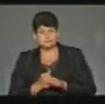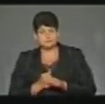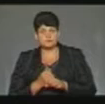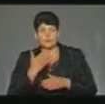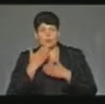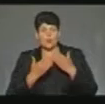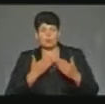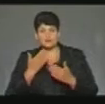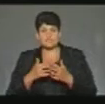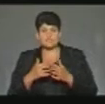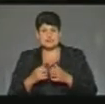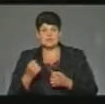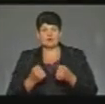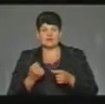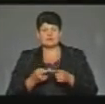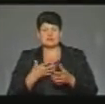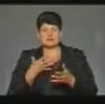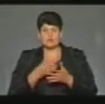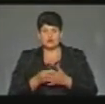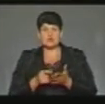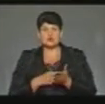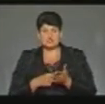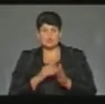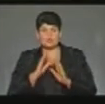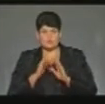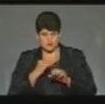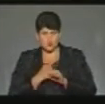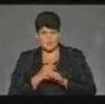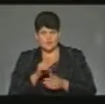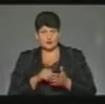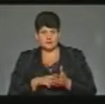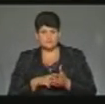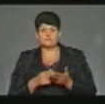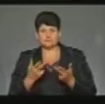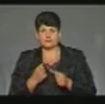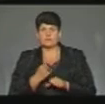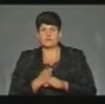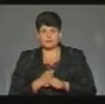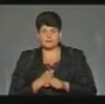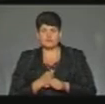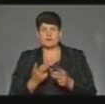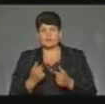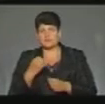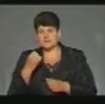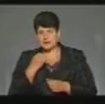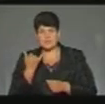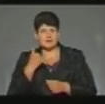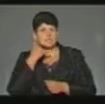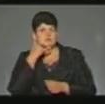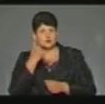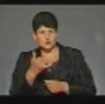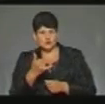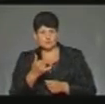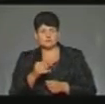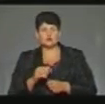Опитування серед водіїв на своїй сторінці, хоча б у Фейсбуці, зробите? Зробимо. Так, я вам дякую. В нас є перший телефонний дзвіночок.